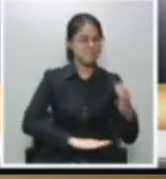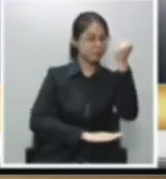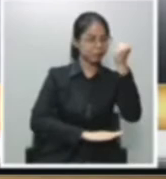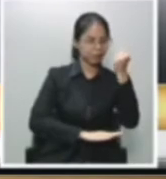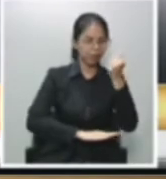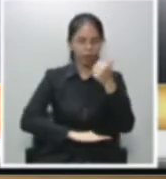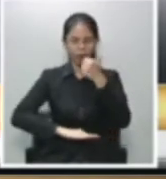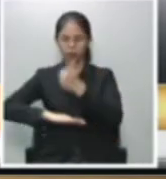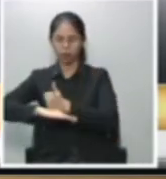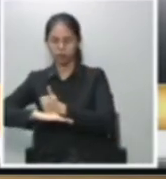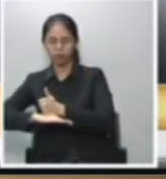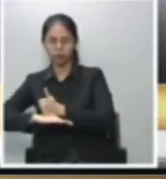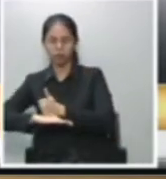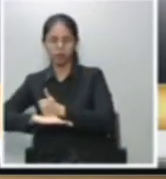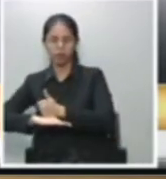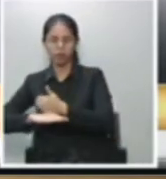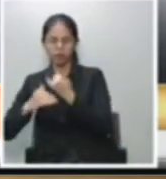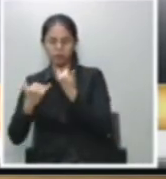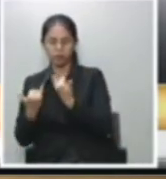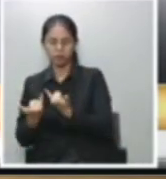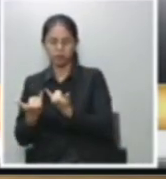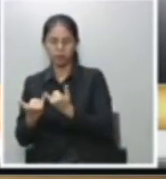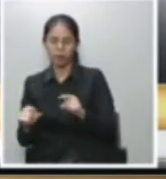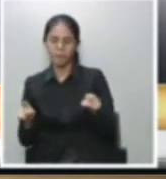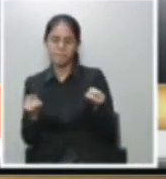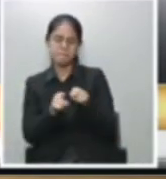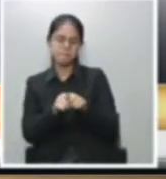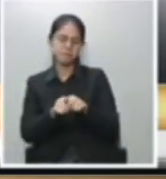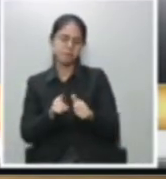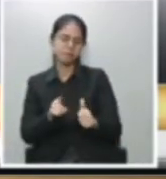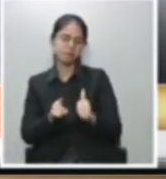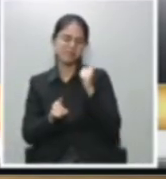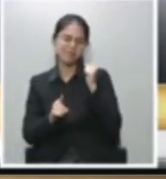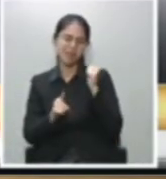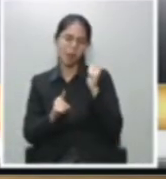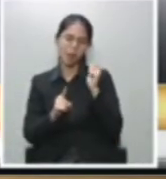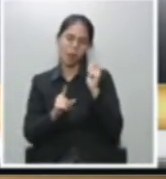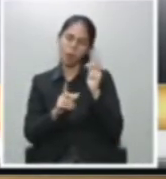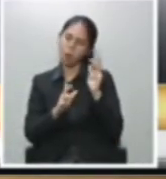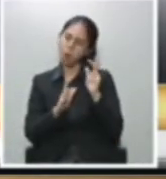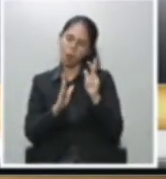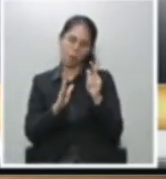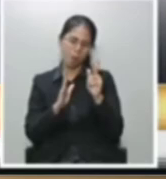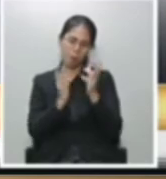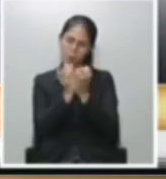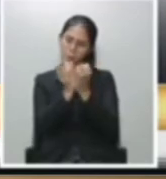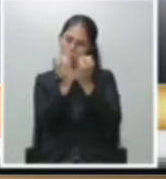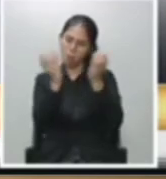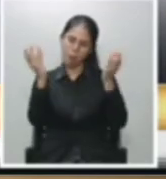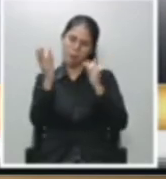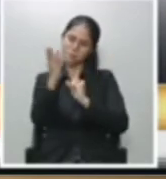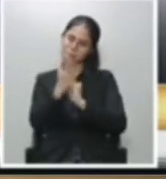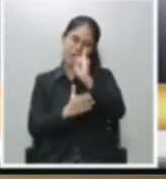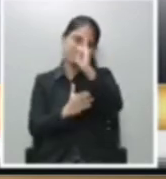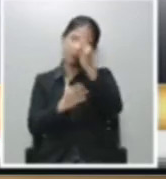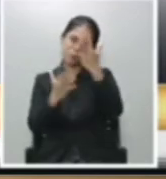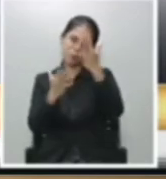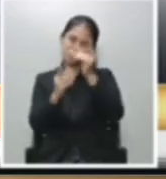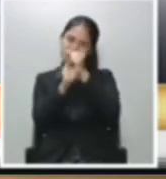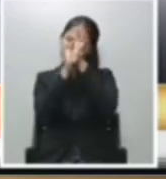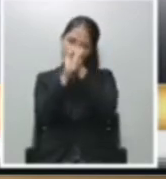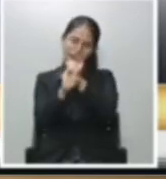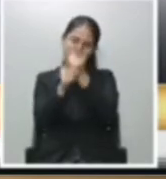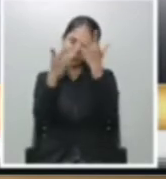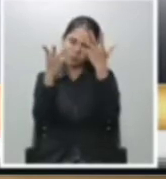ชาชนโดยวิธีการที่ไม่ถูกตามครรลองของรัฐธรรมนูญในระบอบประชาธิปไตยท่านประธาน